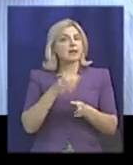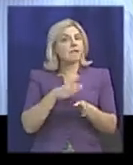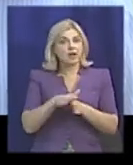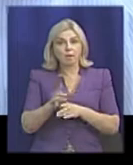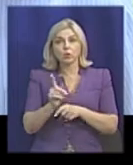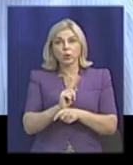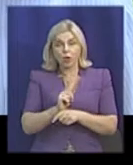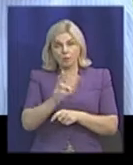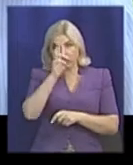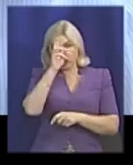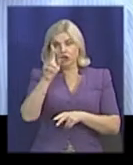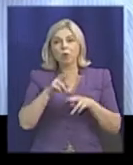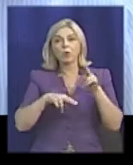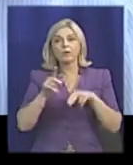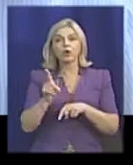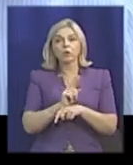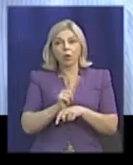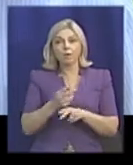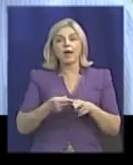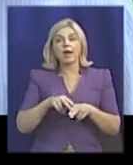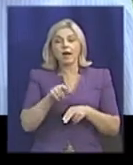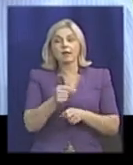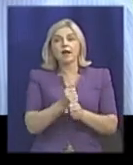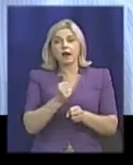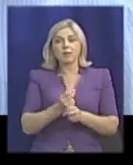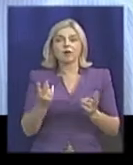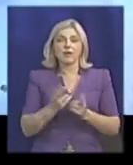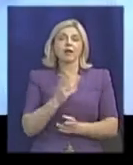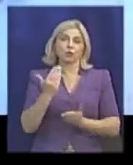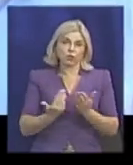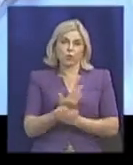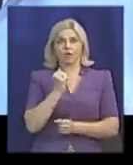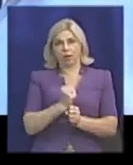ДБН, державними будівельними нормами, то ці роботи потрібно переробити.